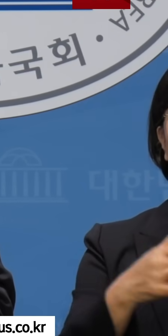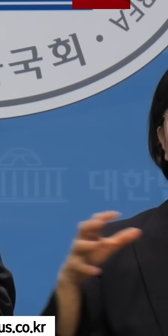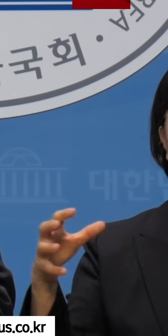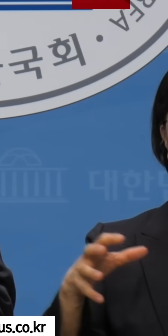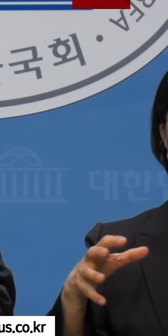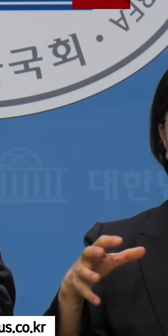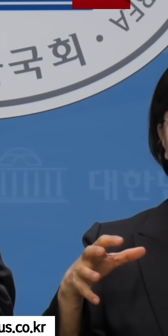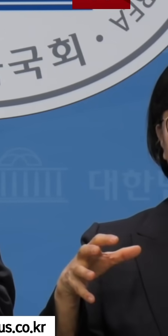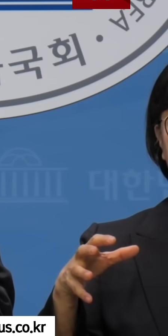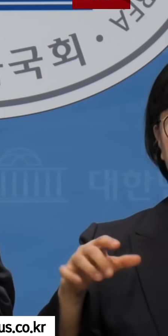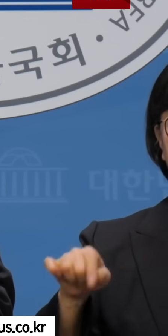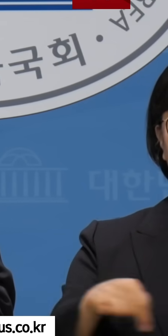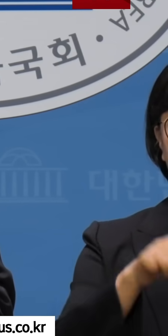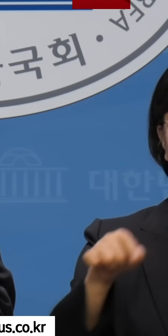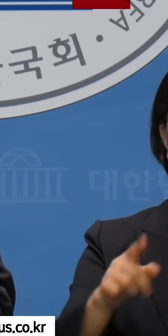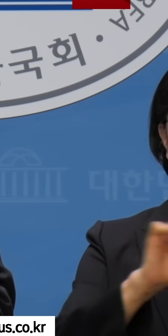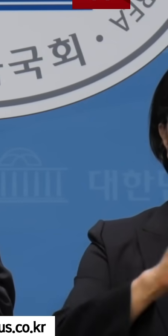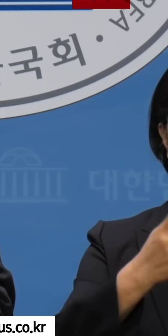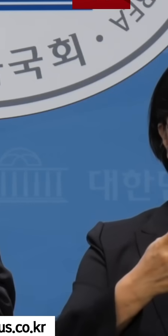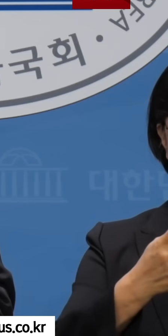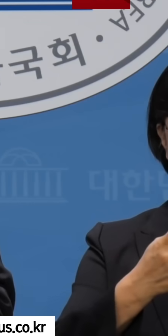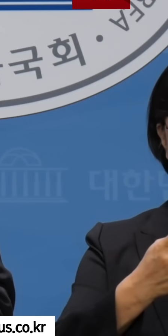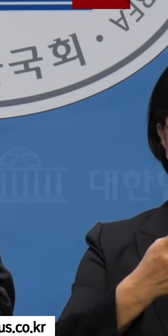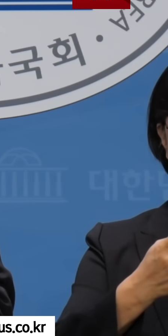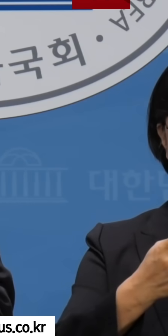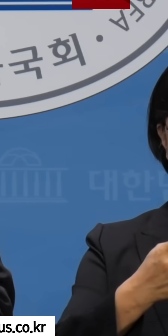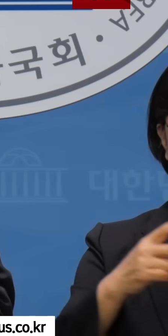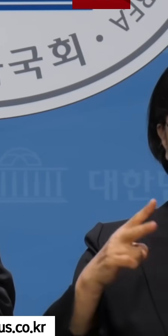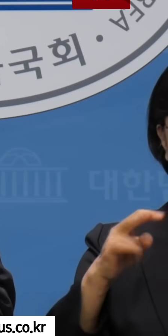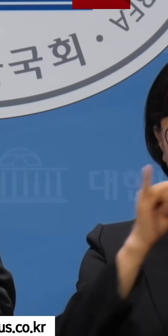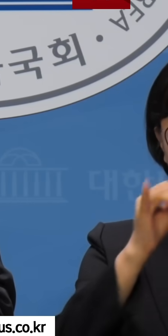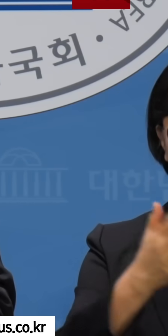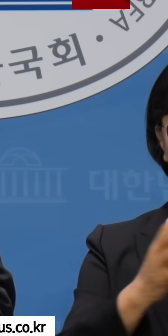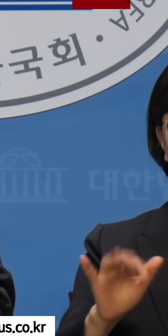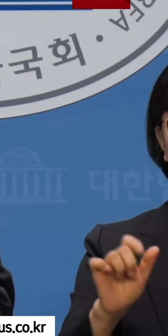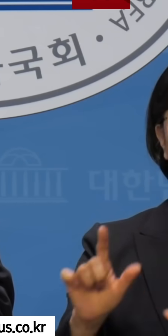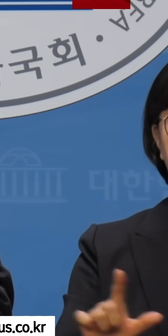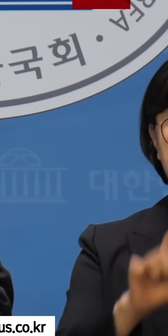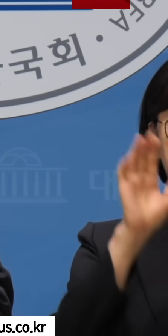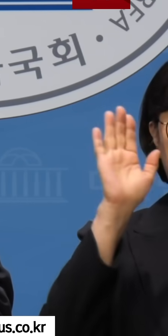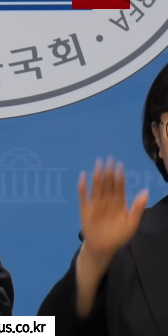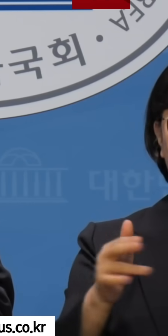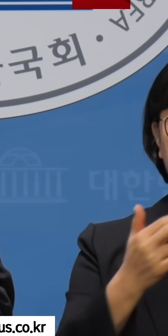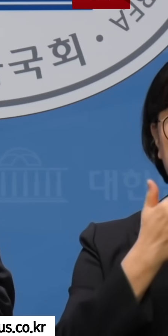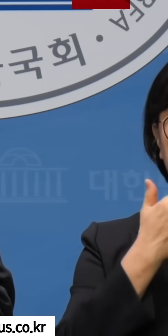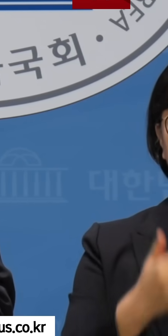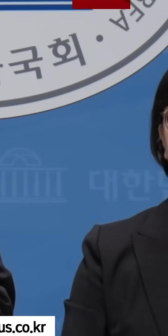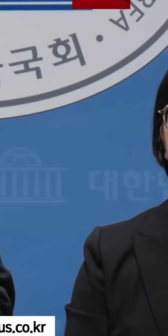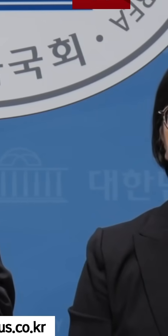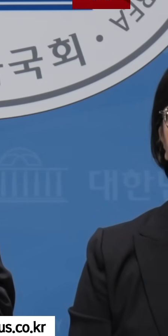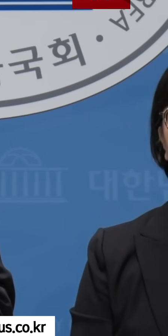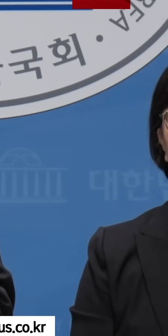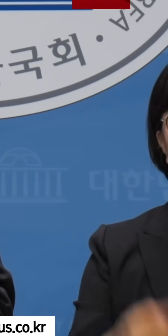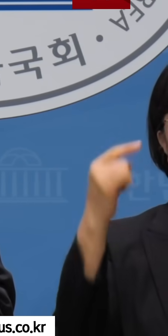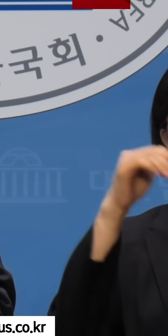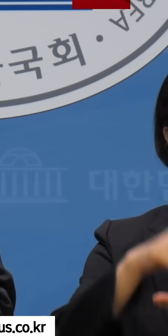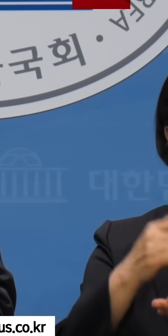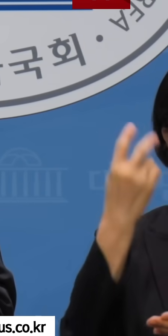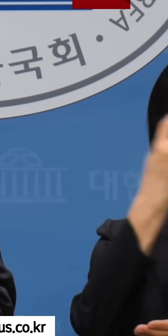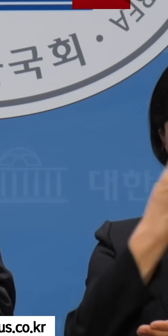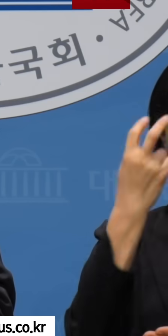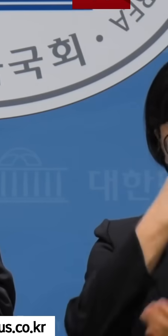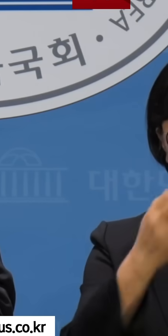안에는 상대를 향한 적의만 번뜩일 뿐 민생도 미래도 없습니다. 반성과